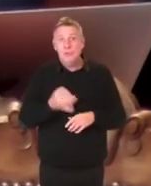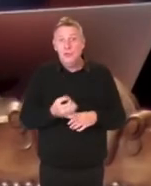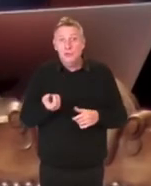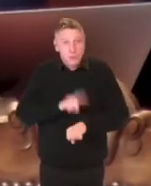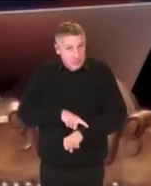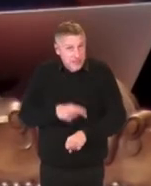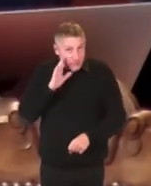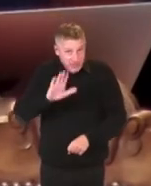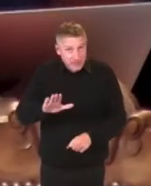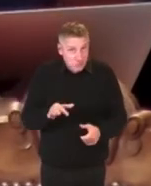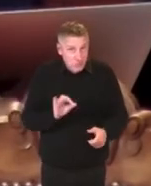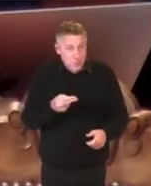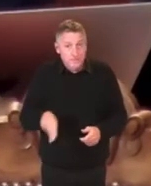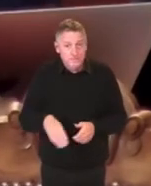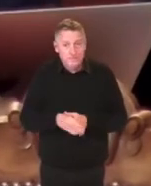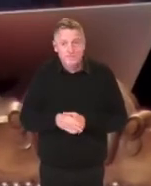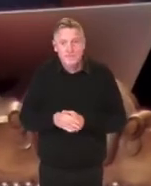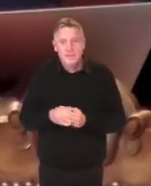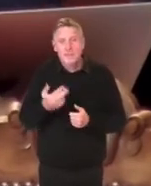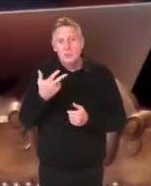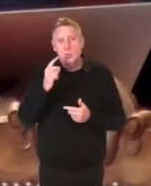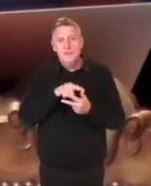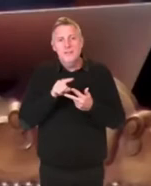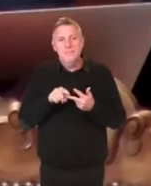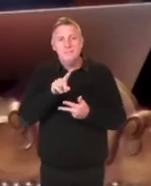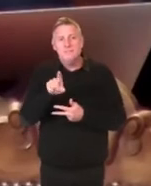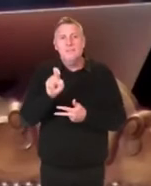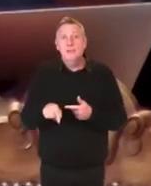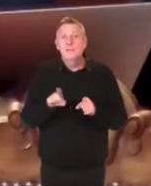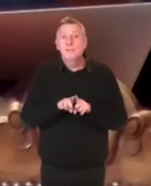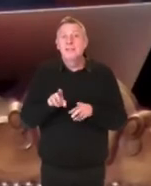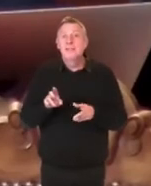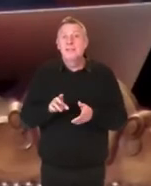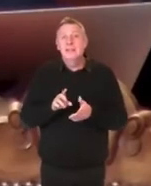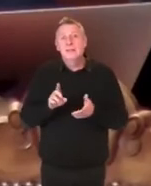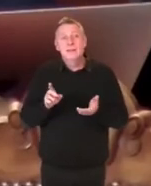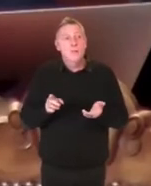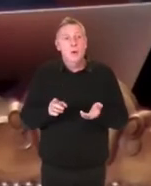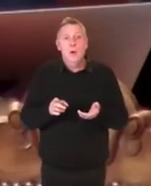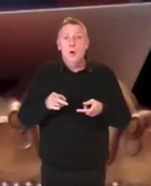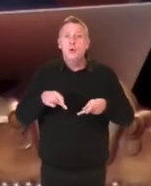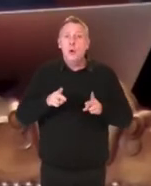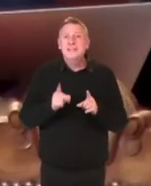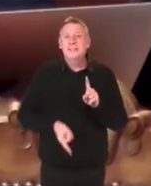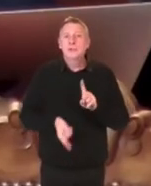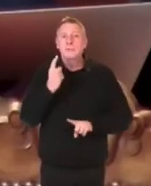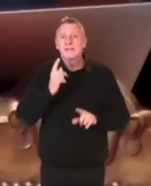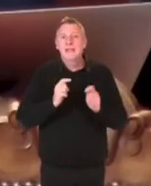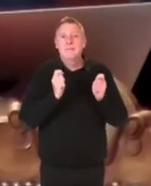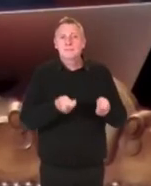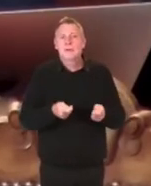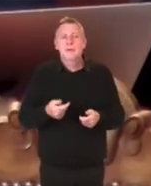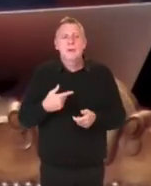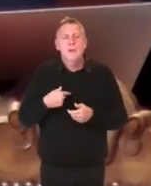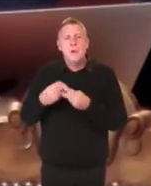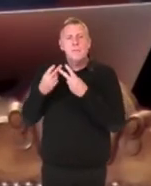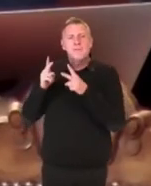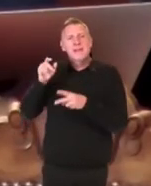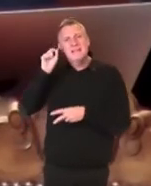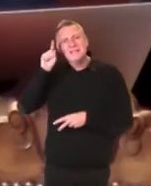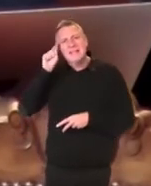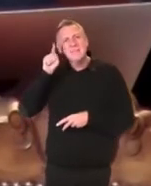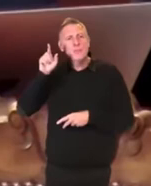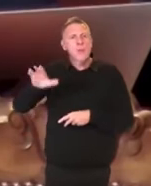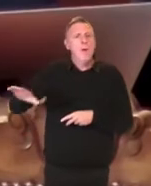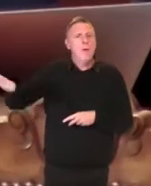enfin, pour me limiter à ces 3 sujets, quid des dérogations? On voit que la métropole de Strasbourg a un dispositif qui permettra à